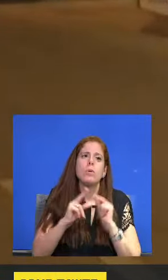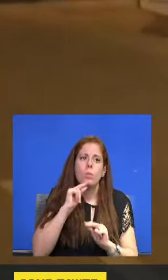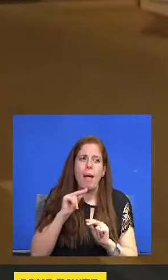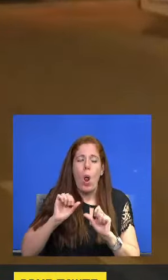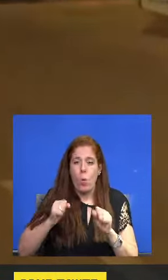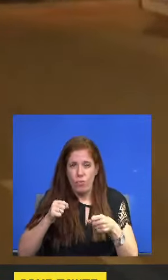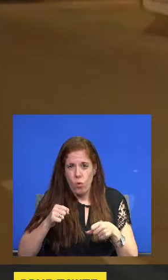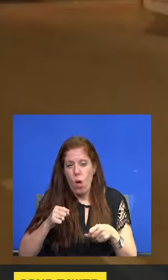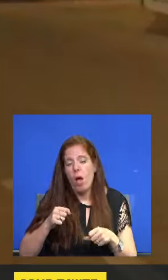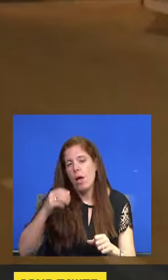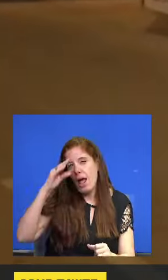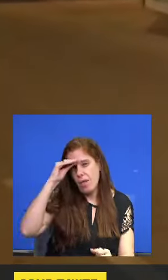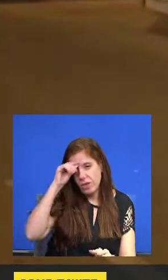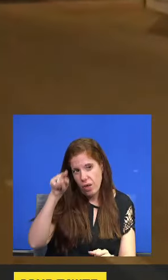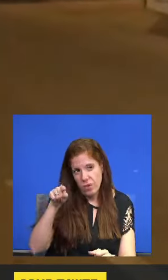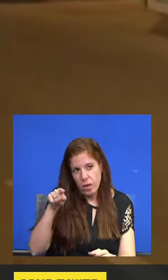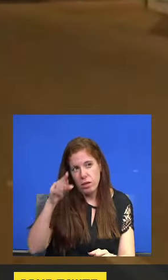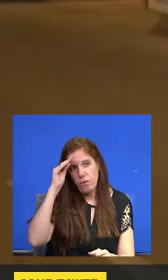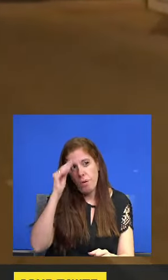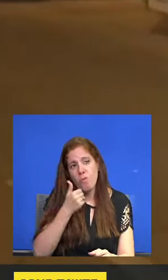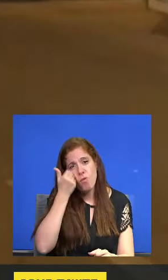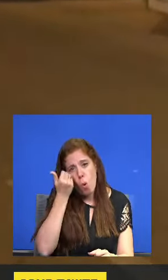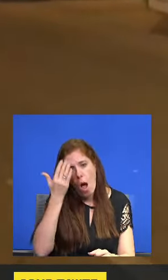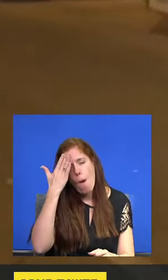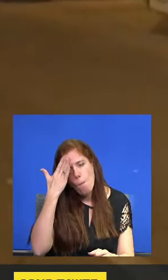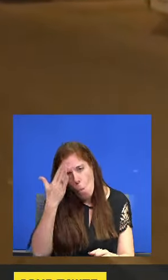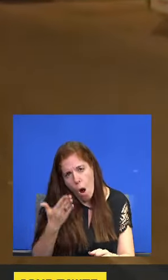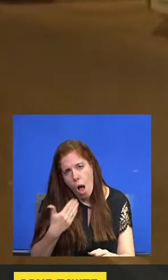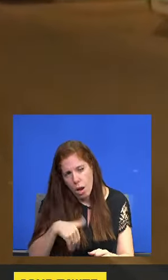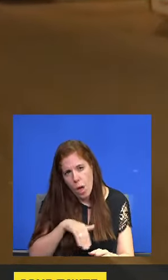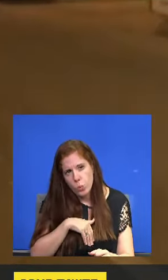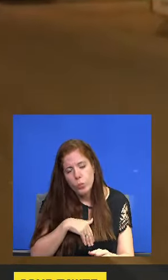גבר, גבר מבוגר, מוכר לנו,